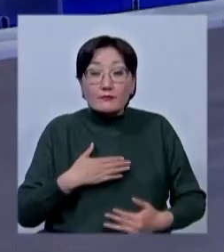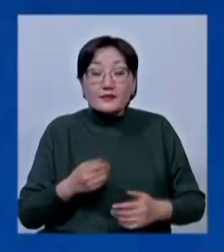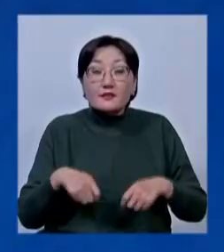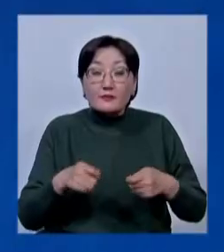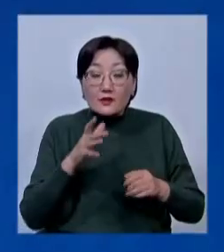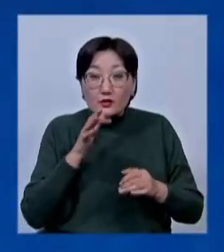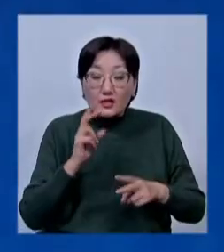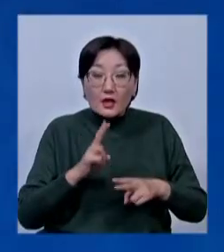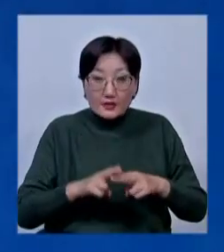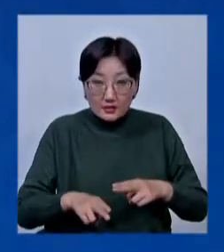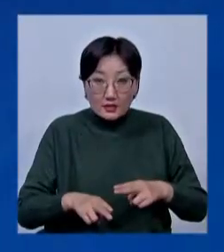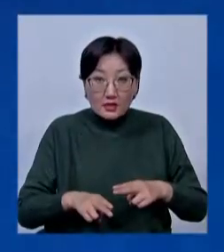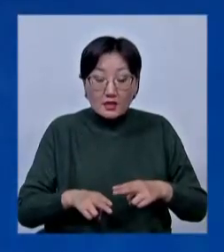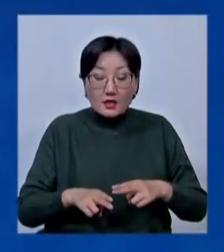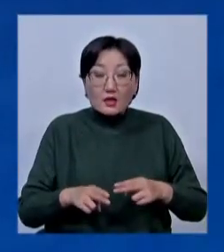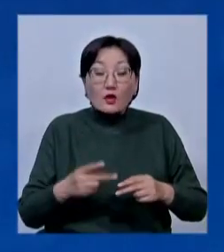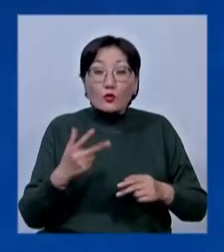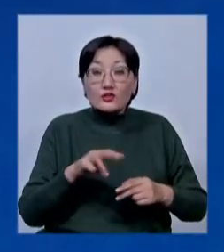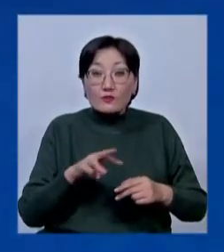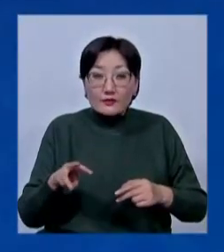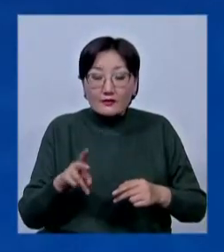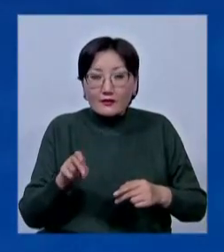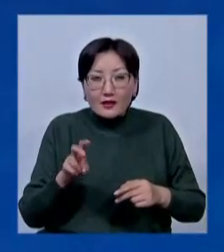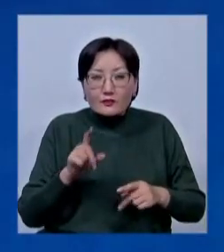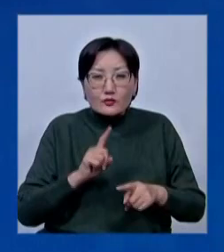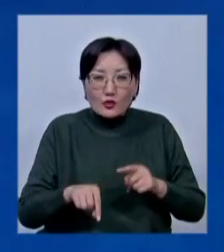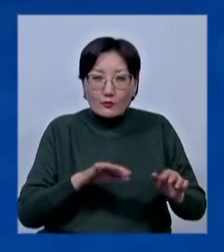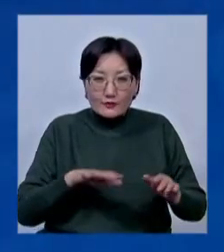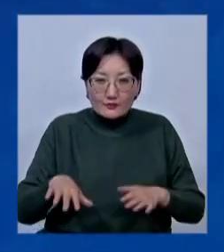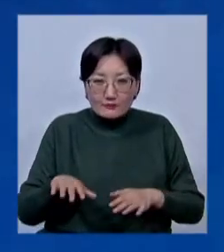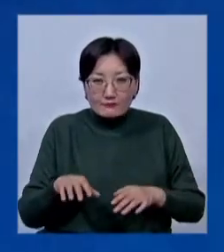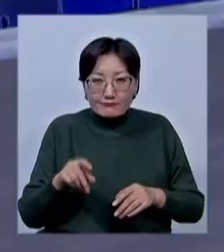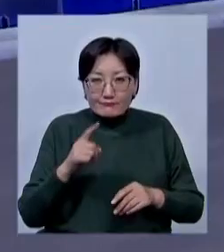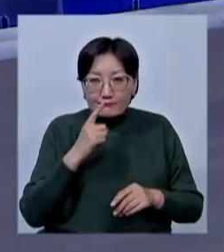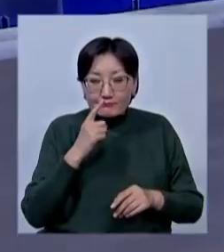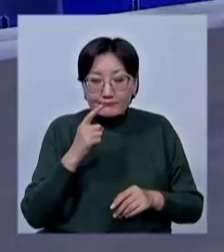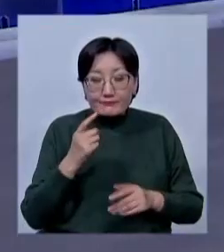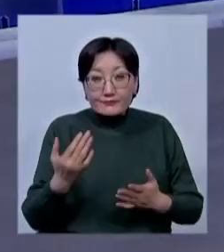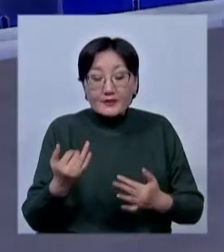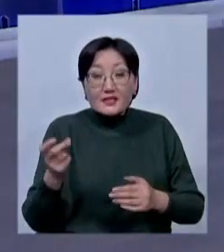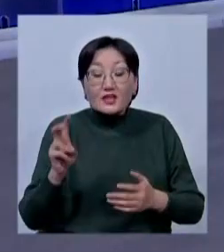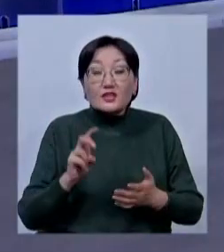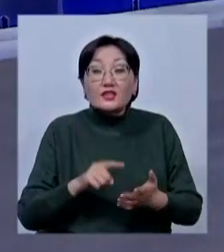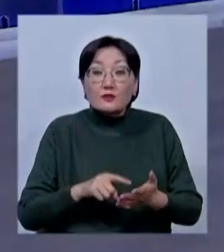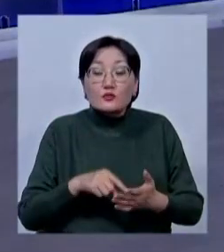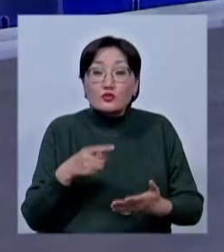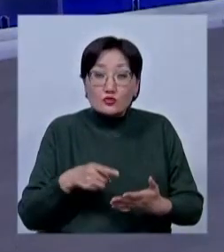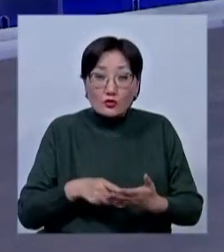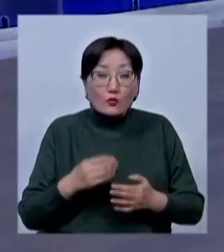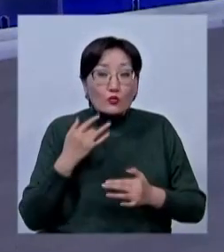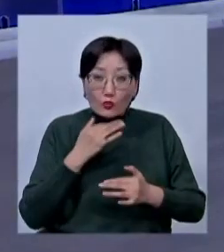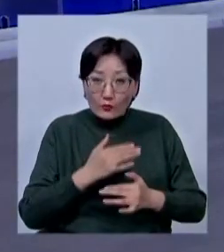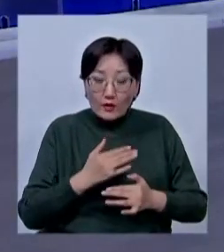уақыт аяқталған екен, енді 30 минуттың қалай өтіп кеткенін де білмей қалдық. Бізге келіп түскен сұрақтар да